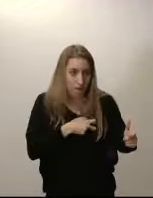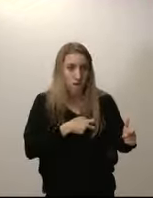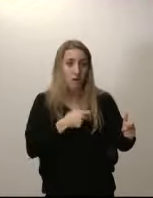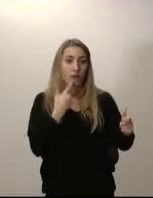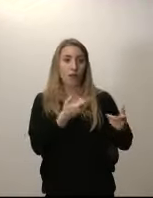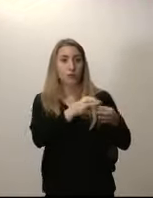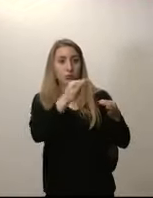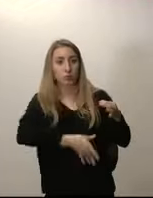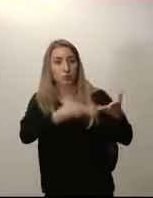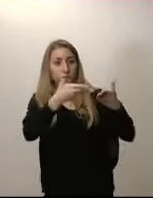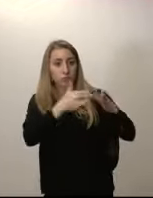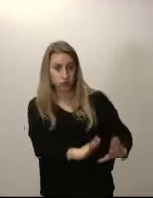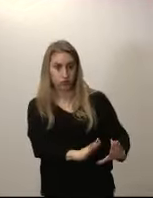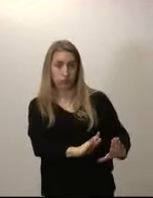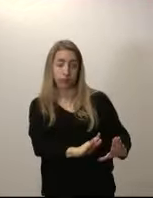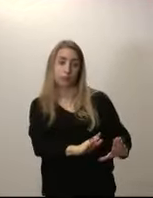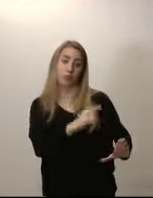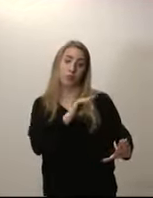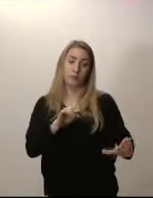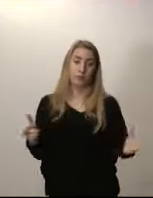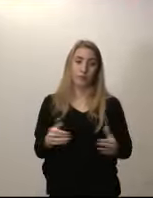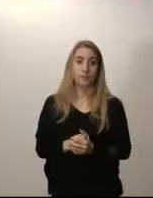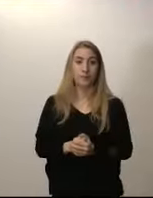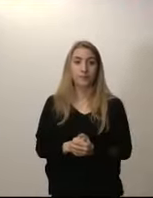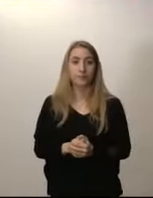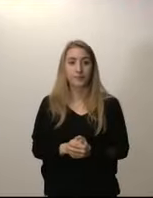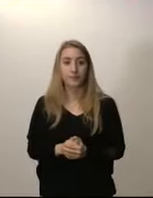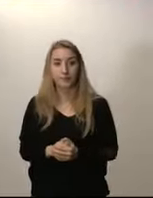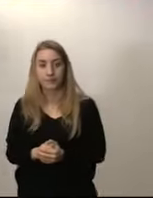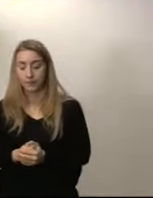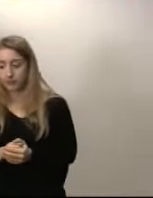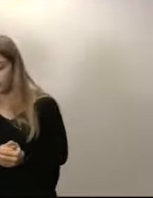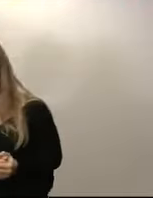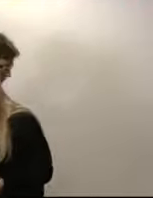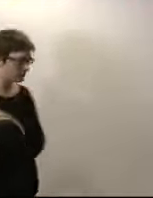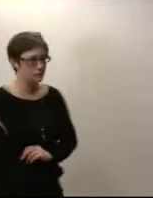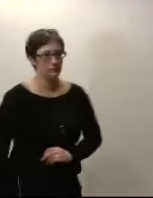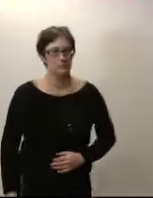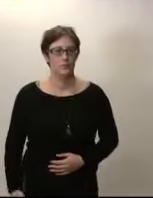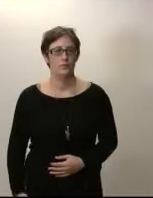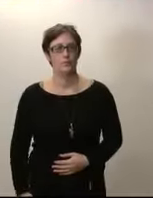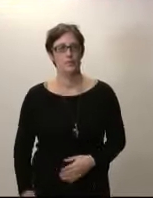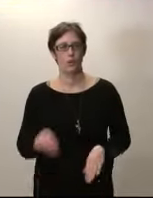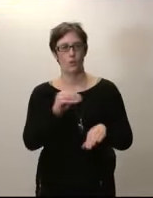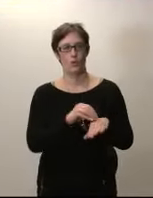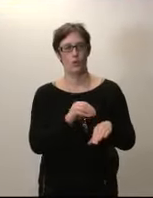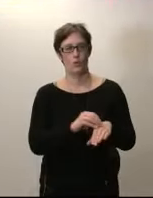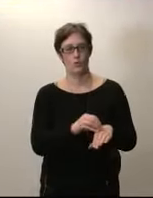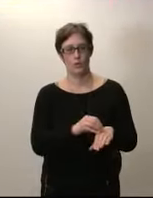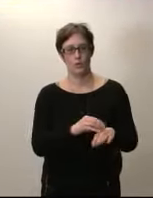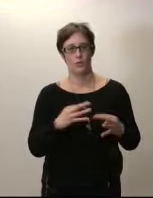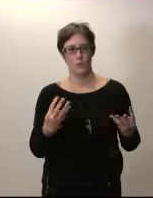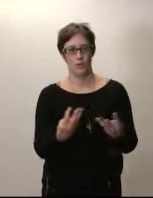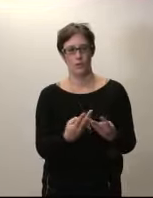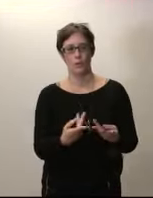rue-là le méritait bien aujourd'hui. Donc le conseil municipal est appelé à valider l'incorporation dans le domaine public communal des voiries,